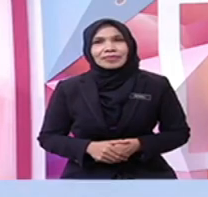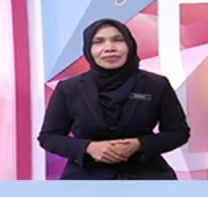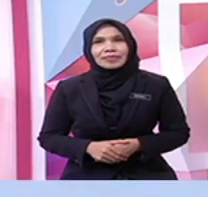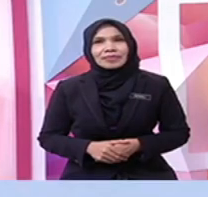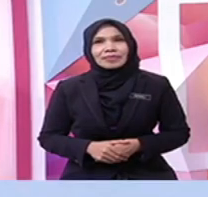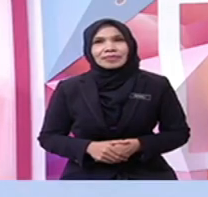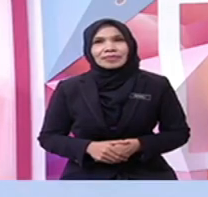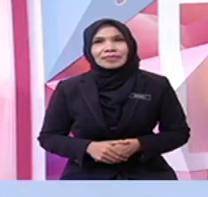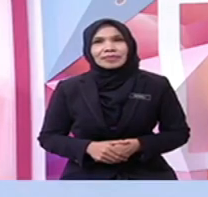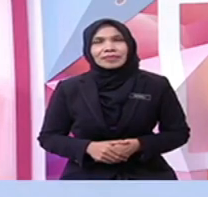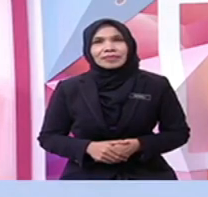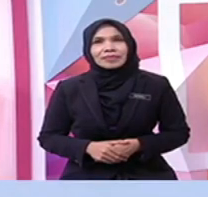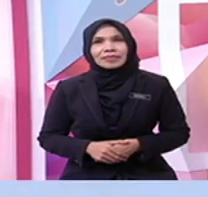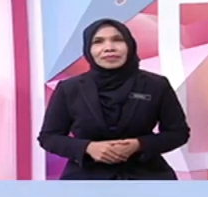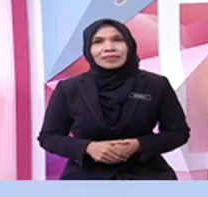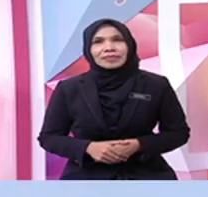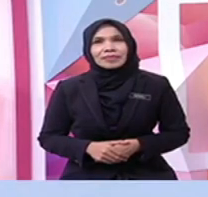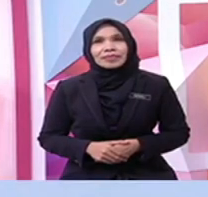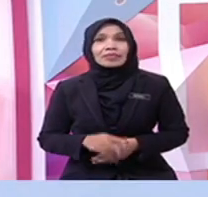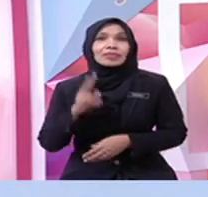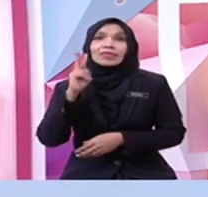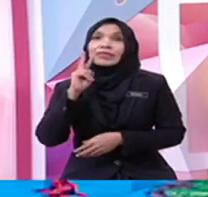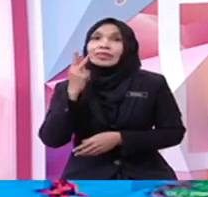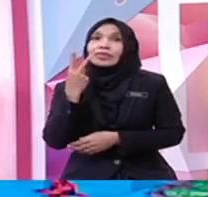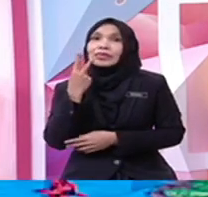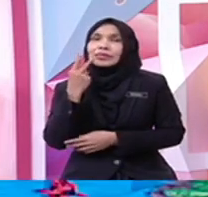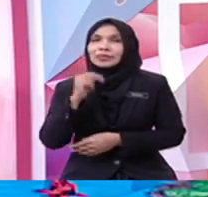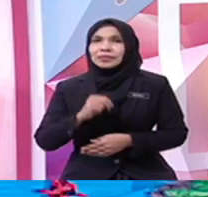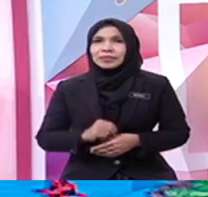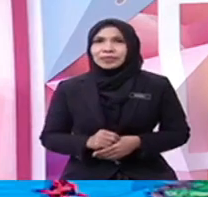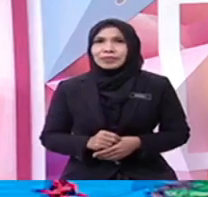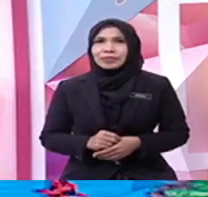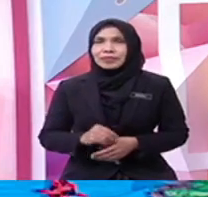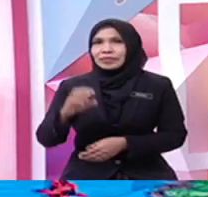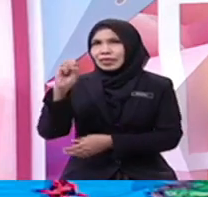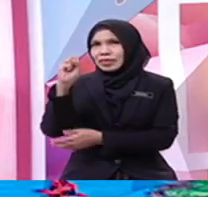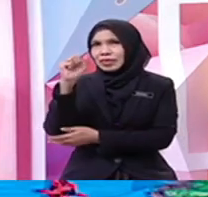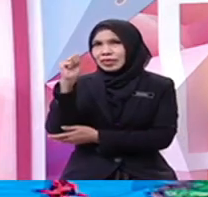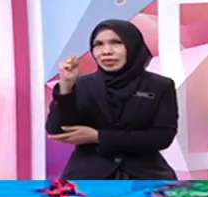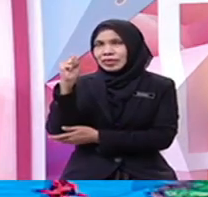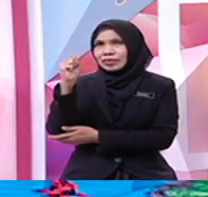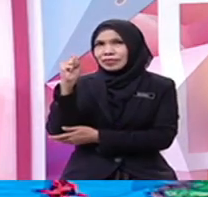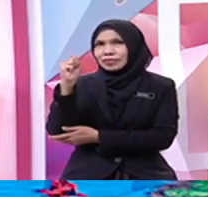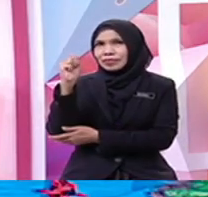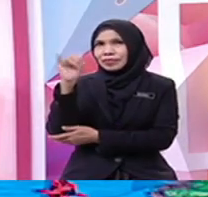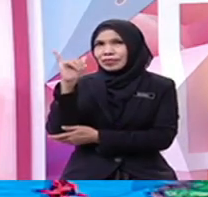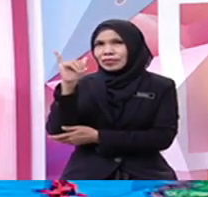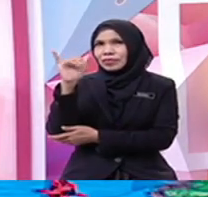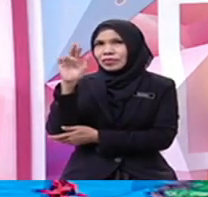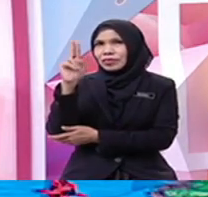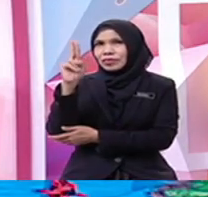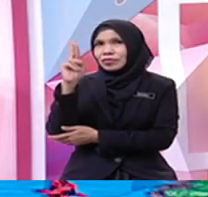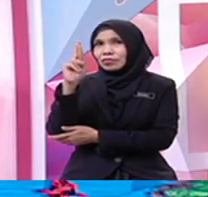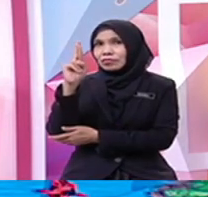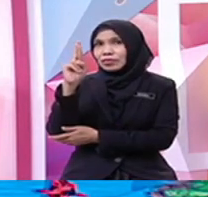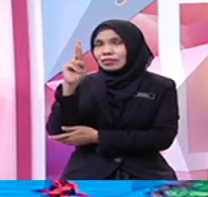identityserver4 terusnya adalah sayur sosok iso Why you